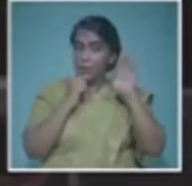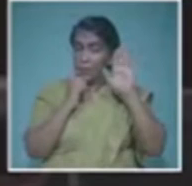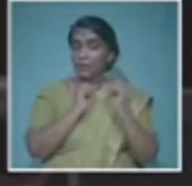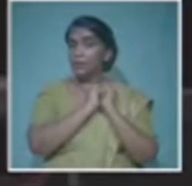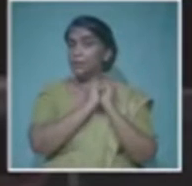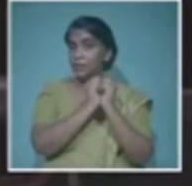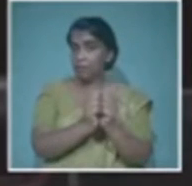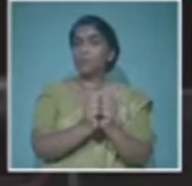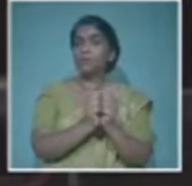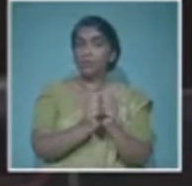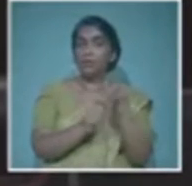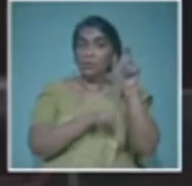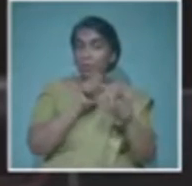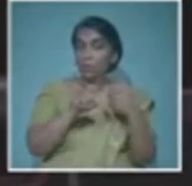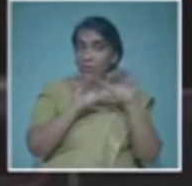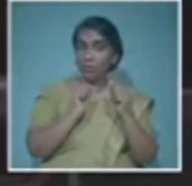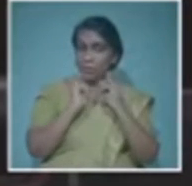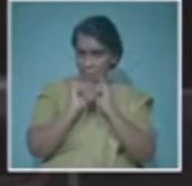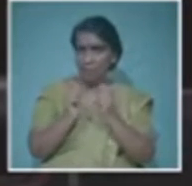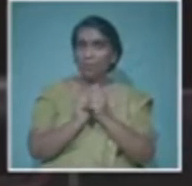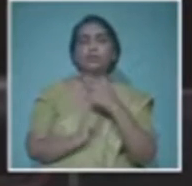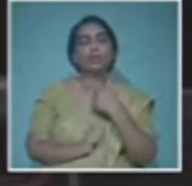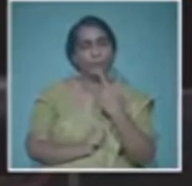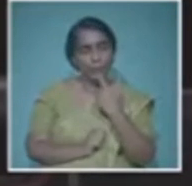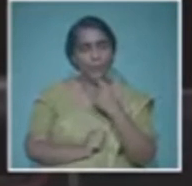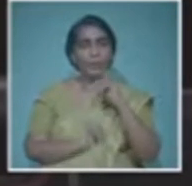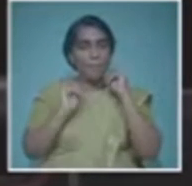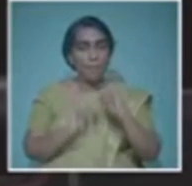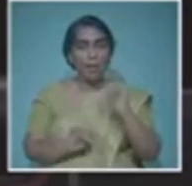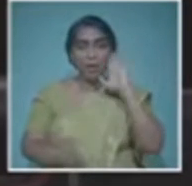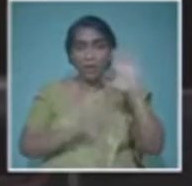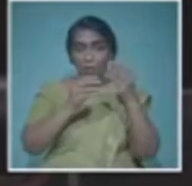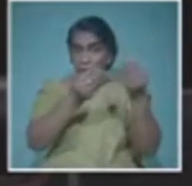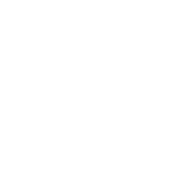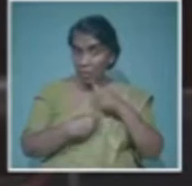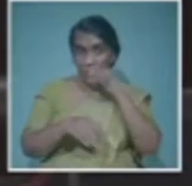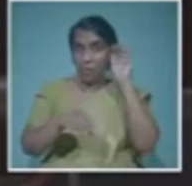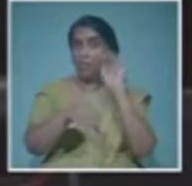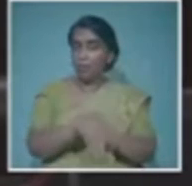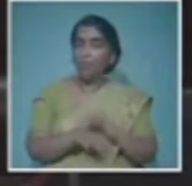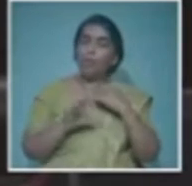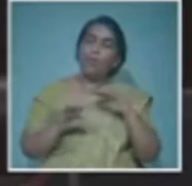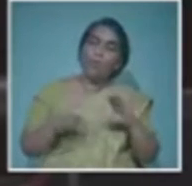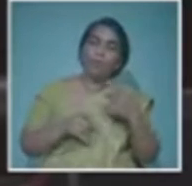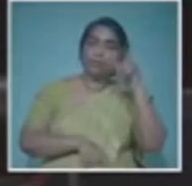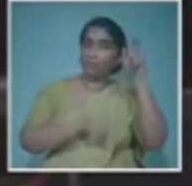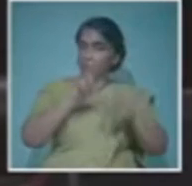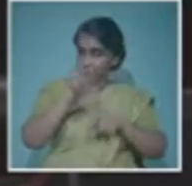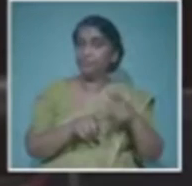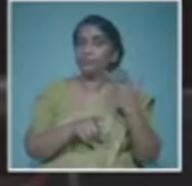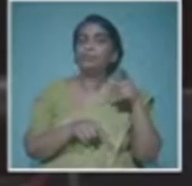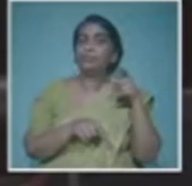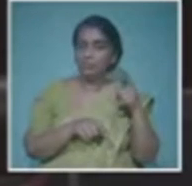බඳවා ගැනීමට කළ යුතු පුද්ගලන්ට එරෙහිව පියවර ගන්නේද? ඔව් අසත්‍ය තොරතුරු ලබා දී ඇති බව තහවුරු වන ඕනෑම අයදුම්කරුවෙකු